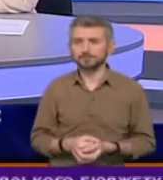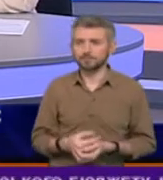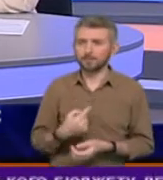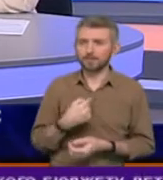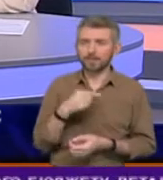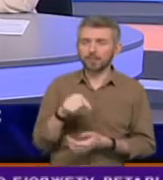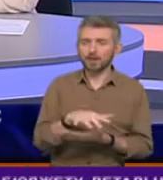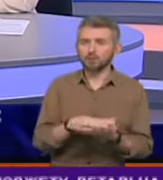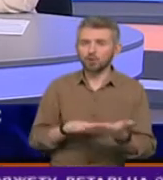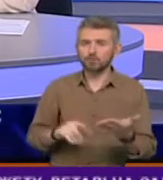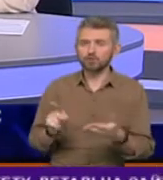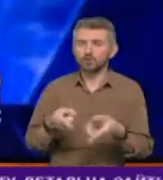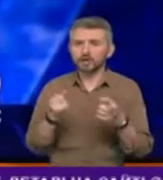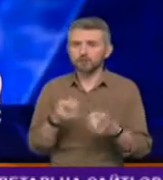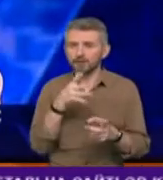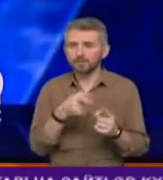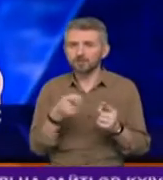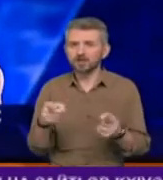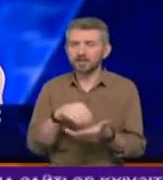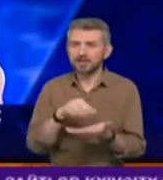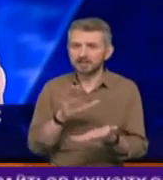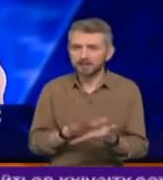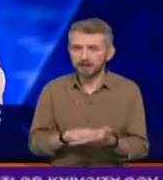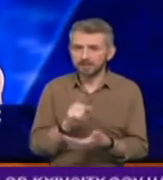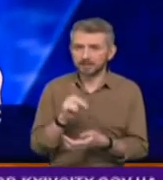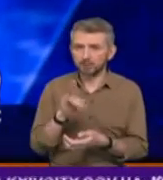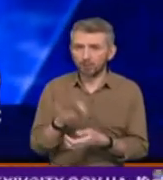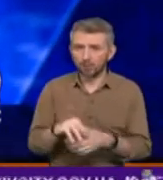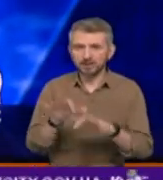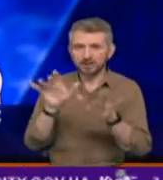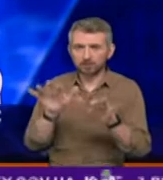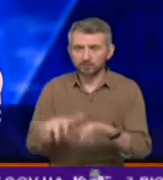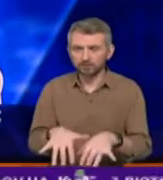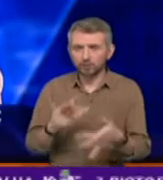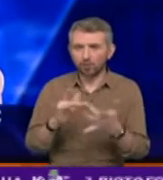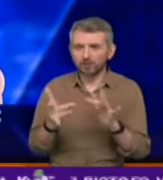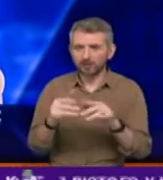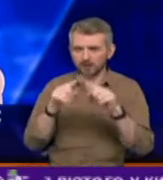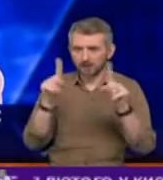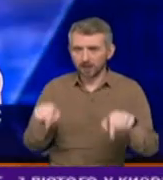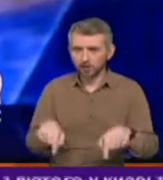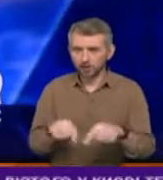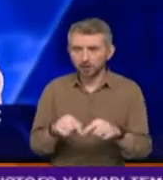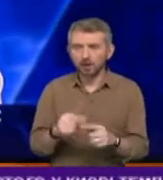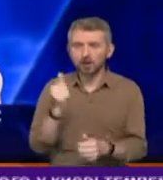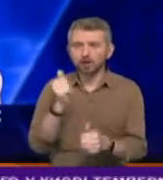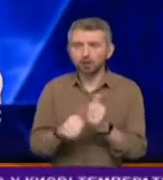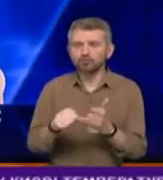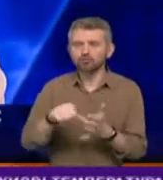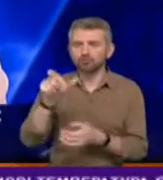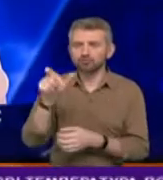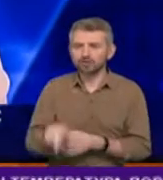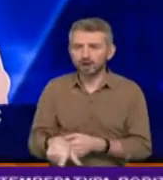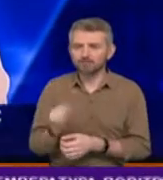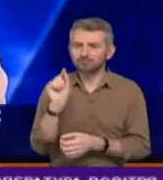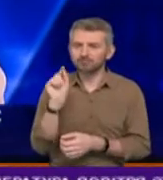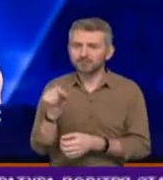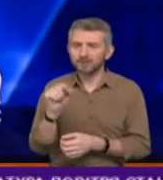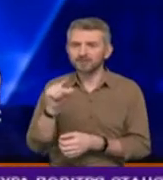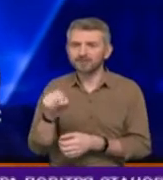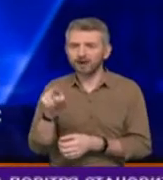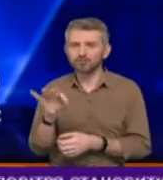приходить? Зрозуміло, що заклади загальної середньої освіти, звичайні школи, гімназії, ліцеї, НВК, це все